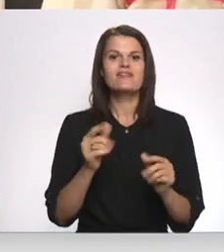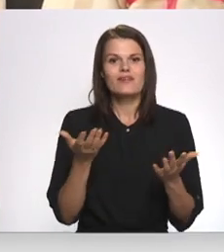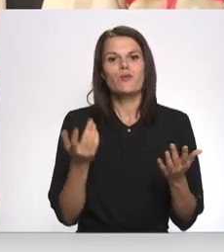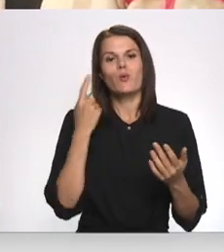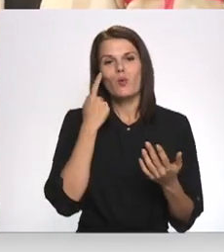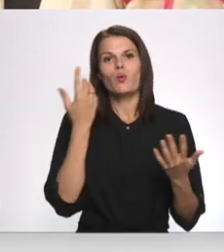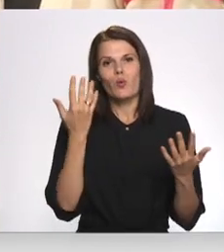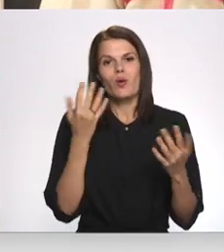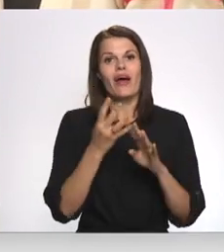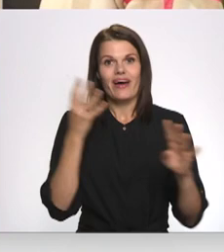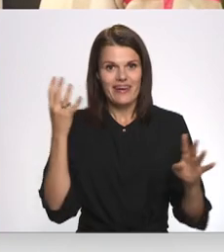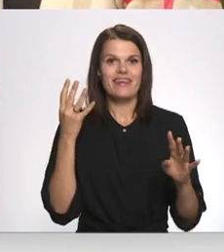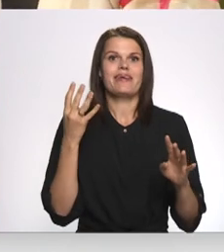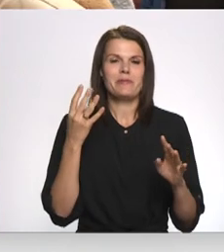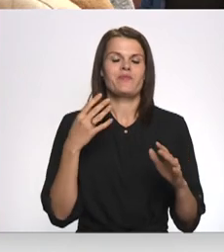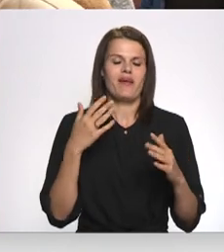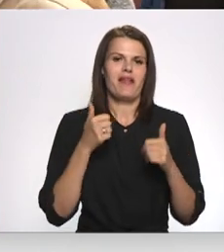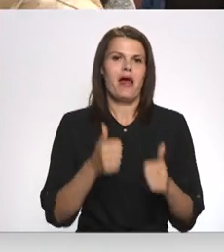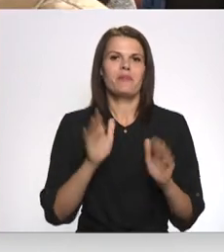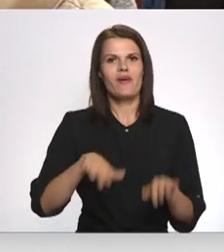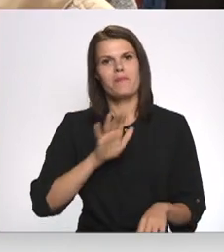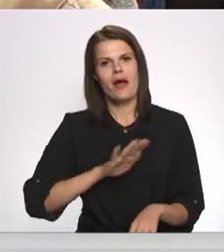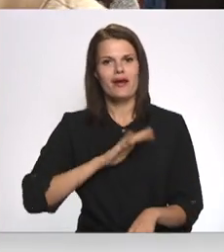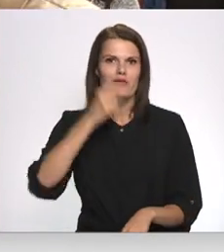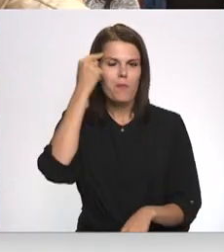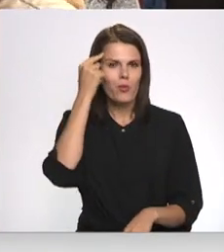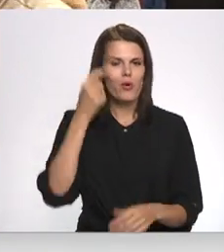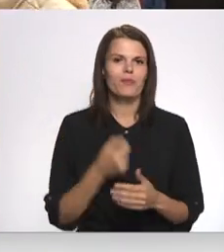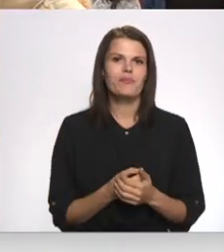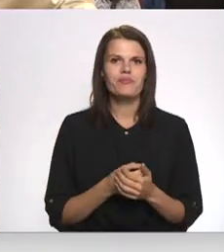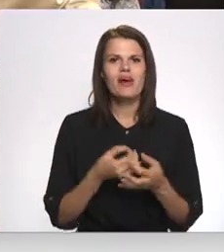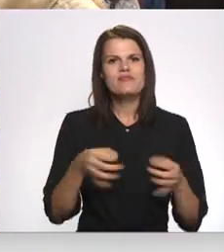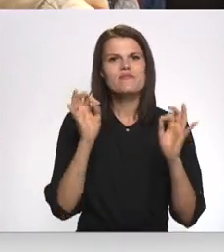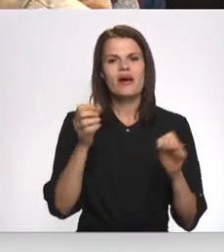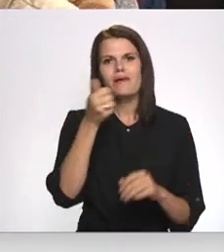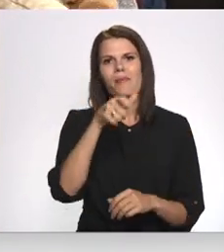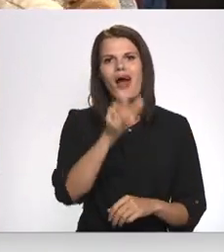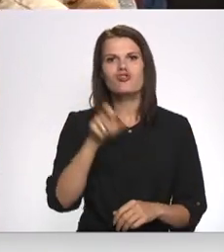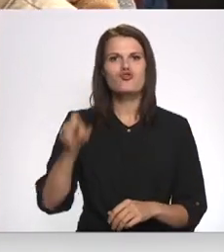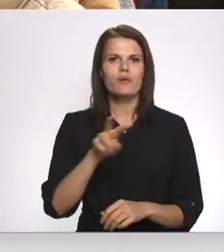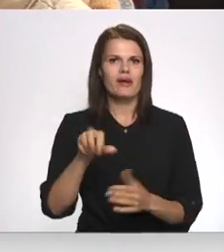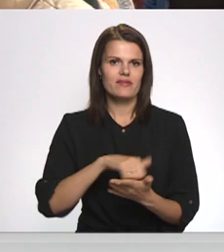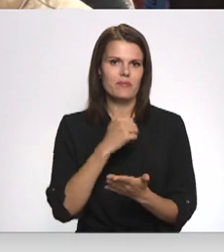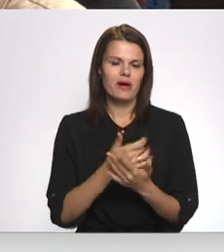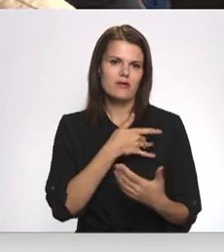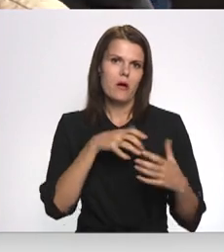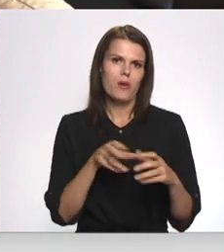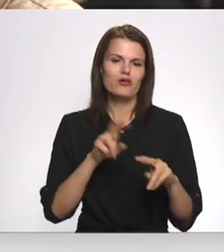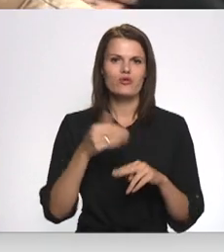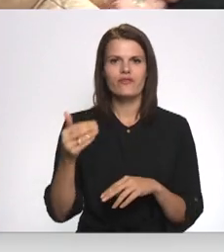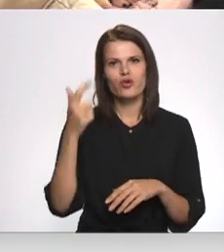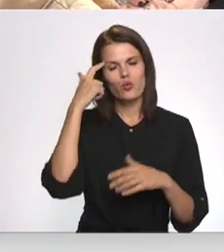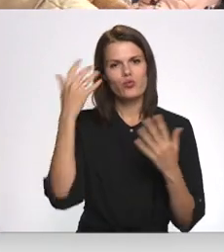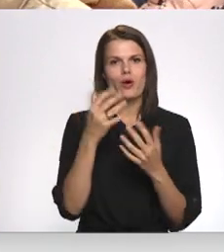Nu, ir rinda par laimi. Tas izšķirošais tomēr ir tās personības, kas pārstāv partiju un viņu domāšanas veids